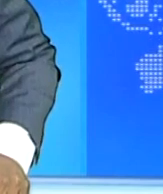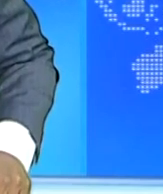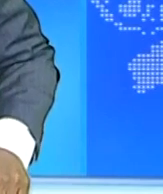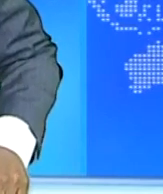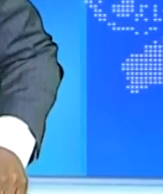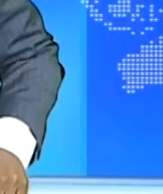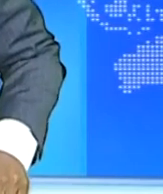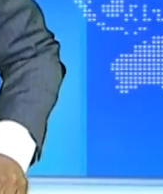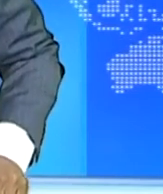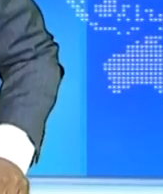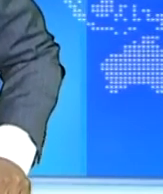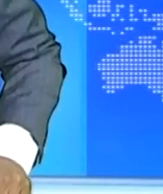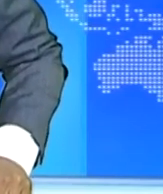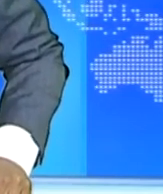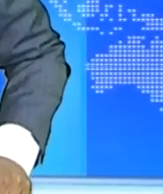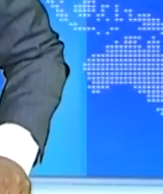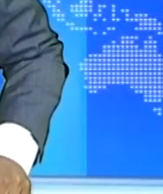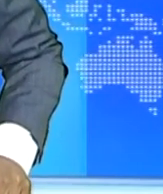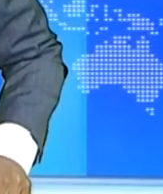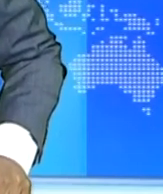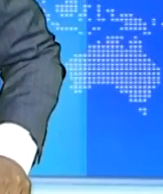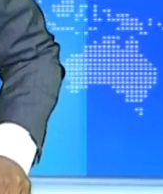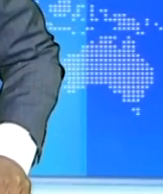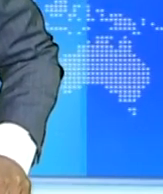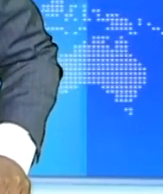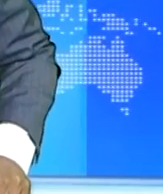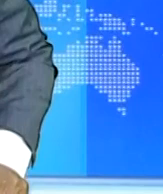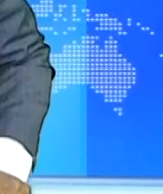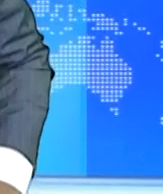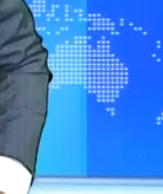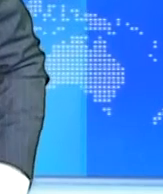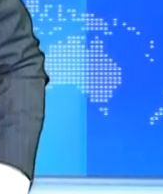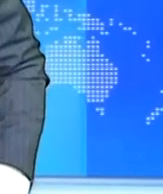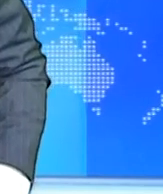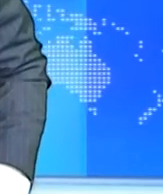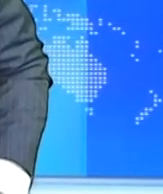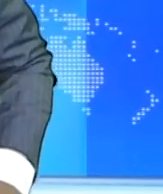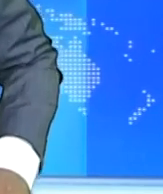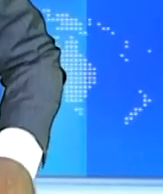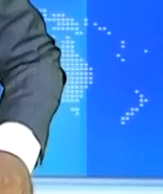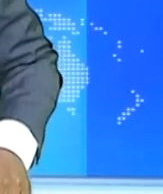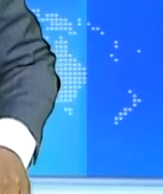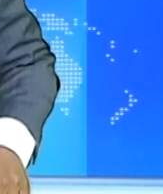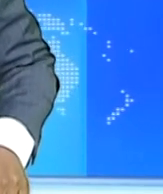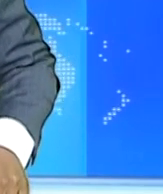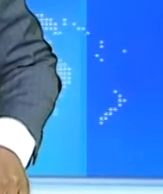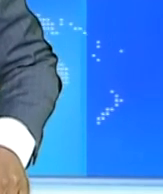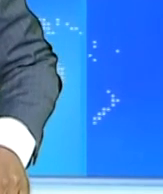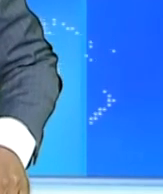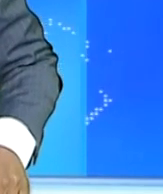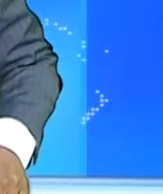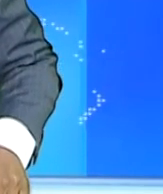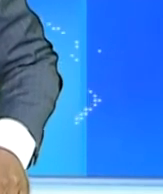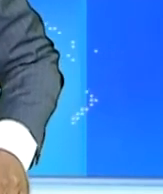morbidité et celles âgées de plus de 55 ans. On en parle dans un instant dans ce journal. La Somalie et la RDC s'accordent à renforcer les